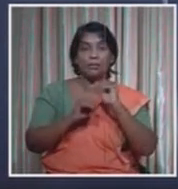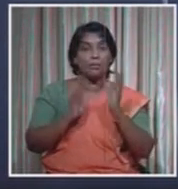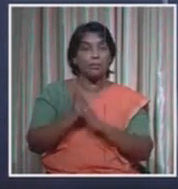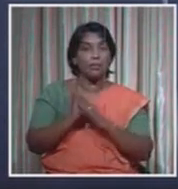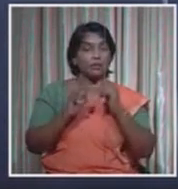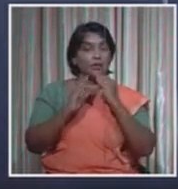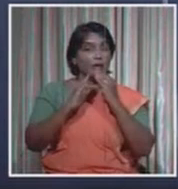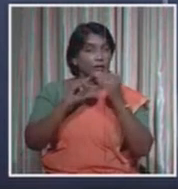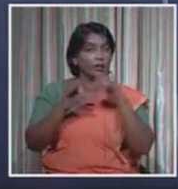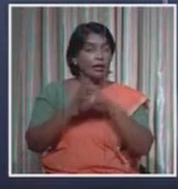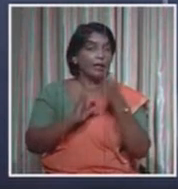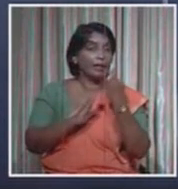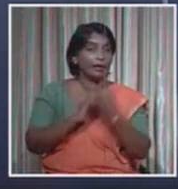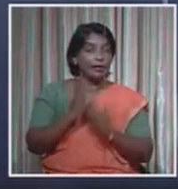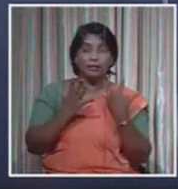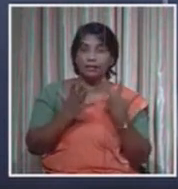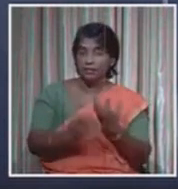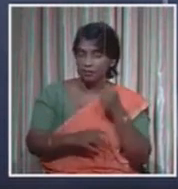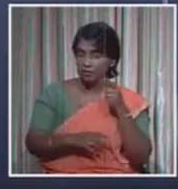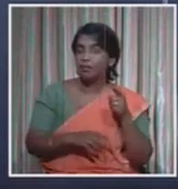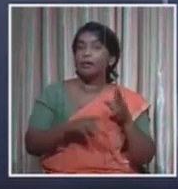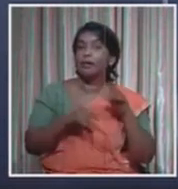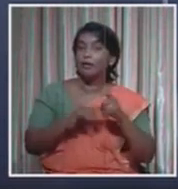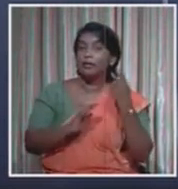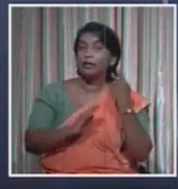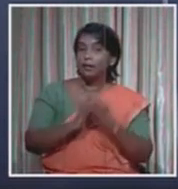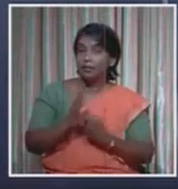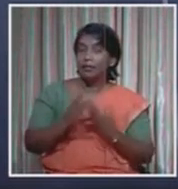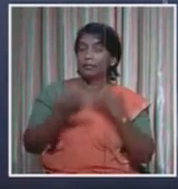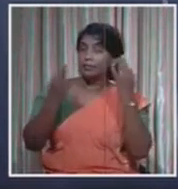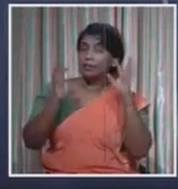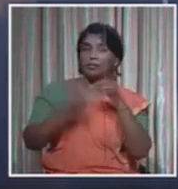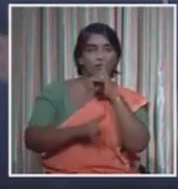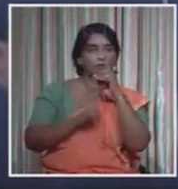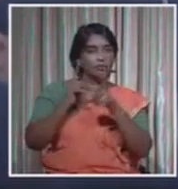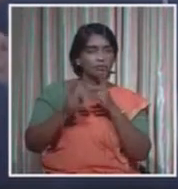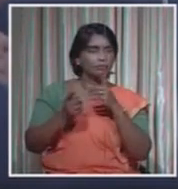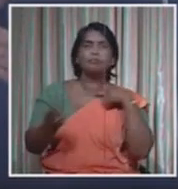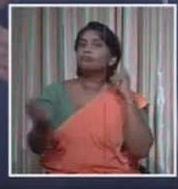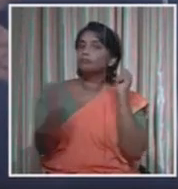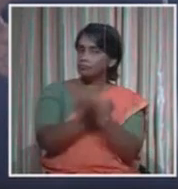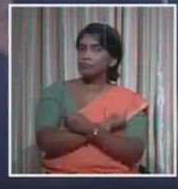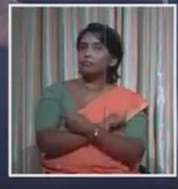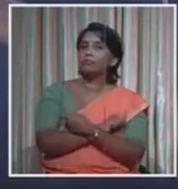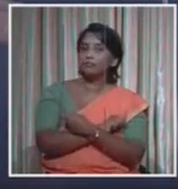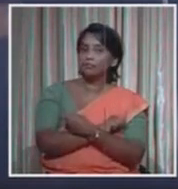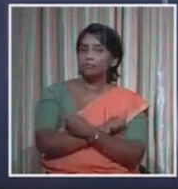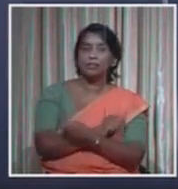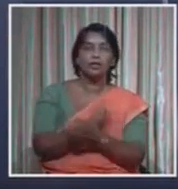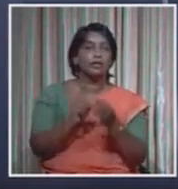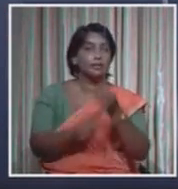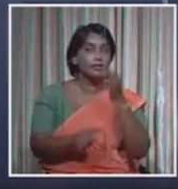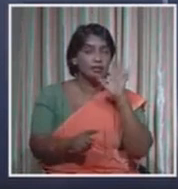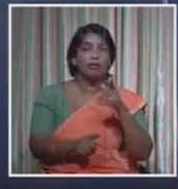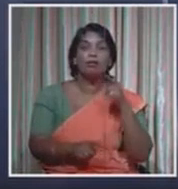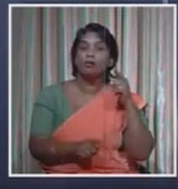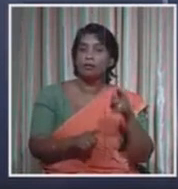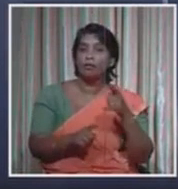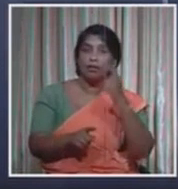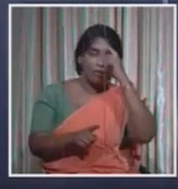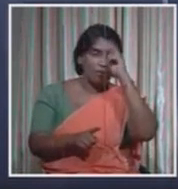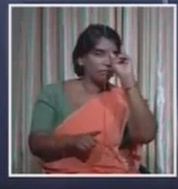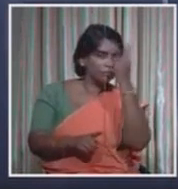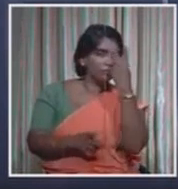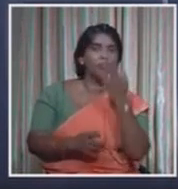මන්දිරයේදී නීති අතරගත්ත උදවිය අද නීති ආධිපත්‍ය කතා කරනවා. සිස්ටම් චේන්ජ් එකක්. ජනාධිපතිතුමාට හැකියාව ලැබෙන්න මේගොල්ලෝගේ ඔළුව වෙනස්